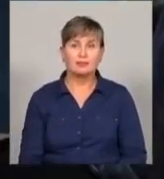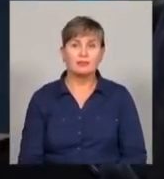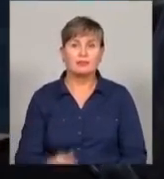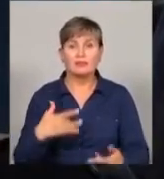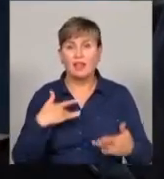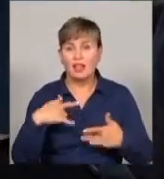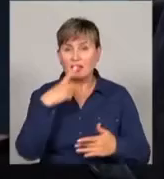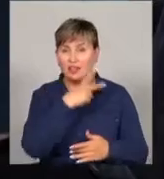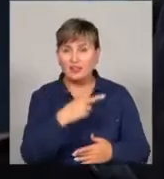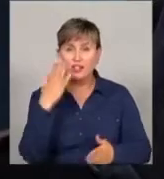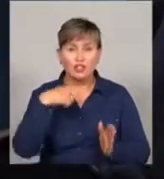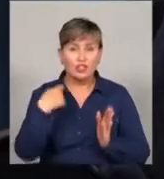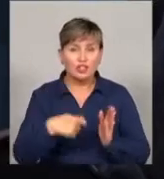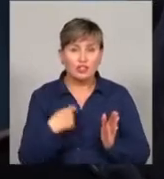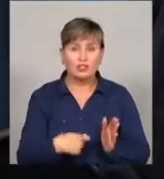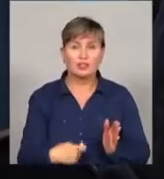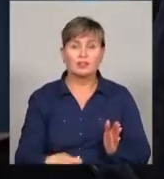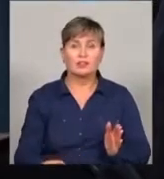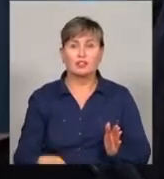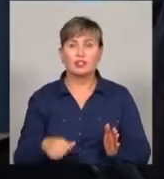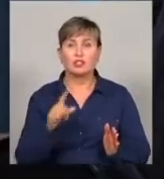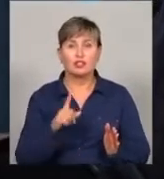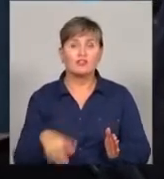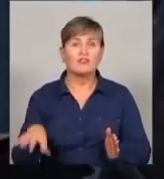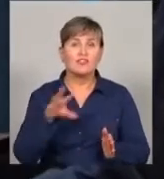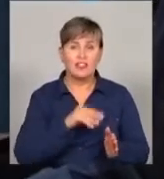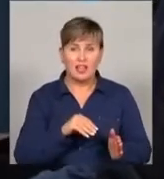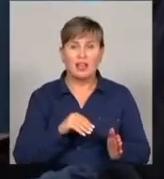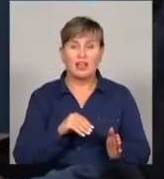театроведы, кинорежиссеры, киноведы. Так что все они